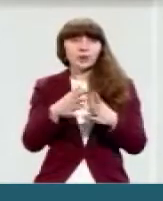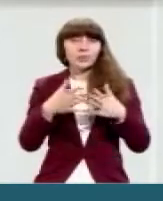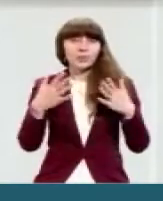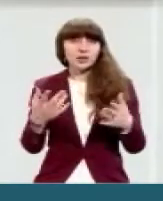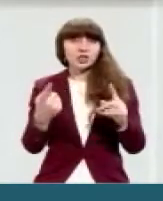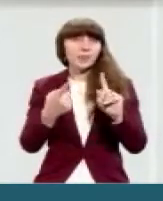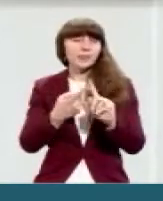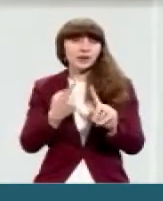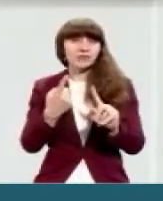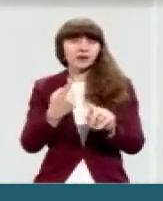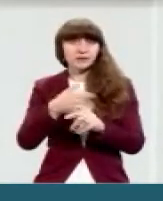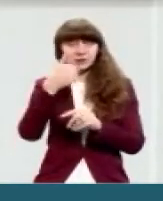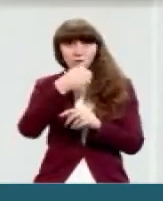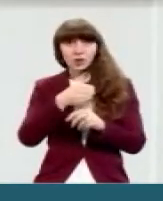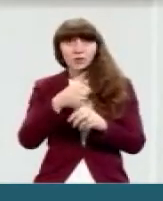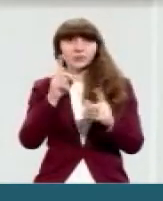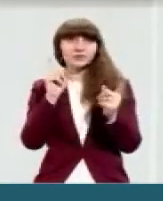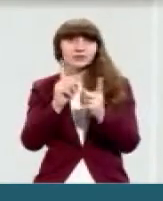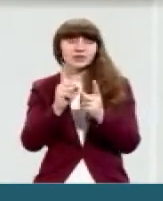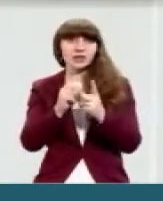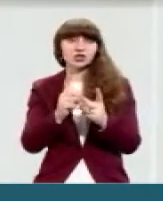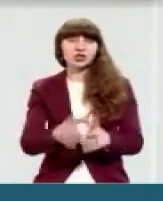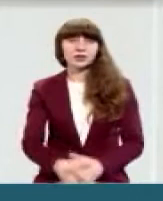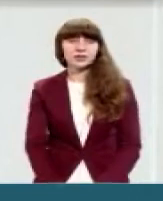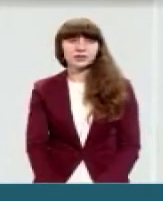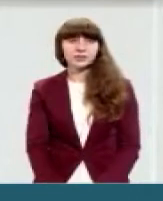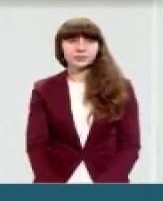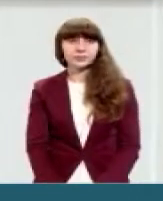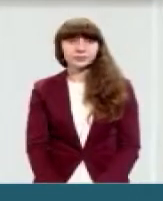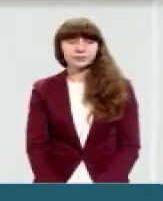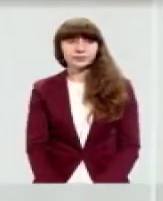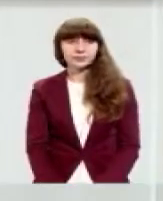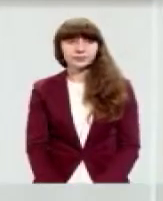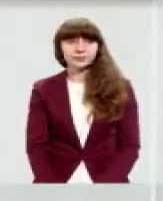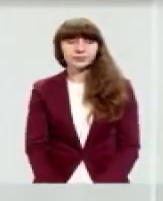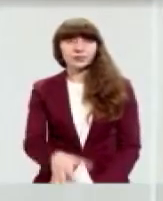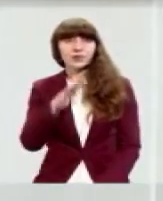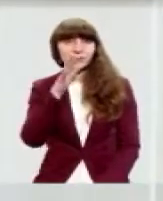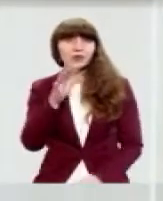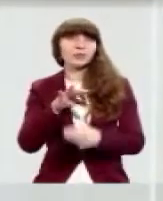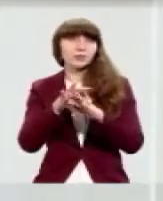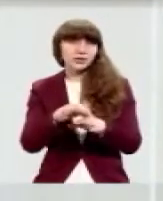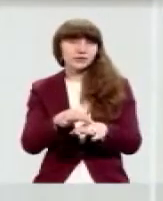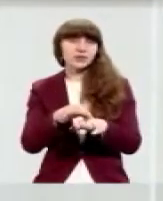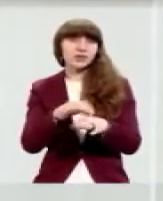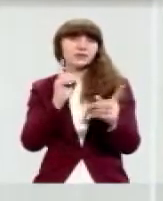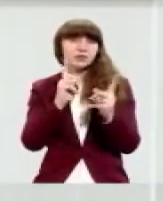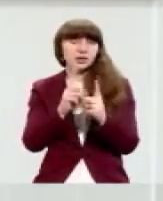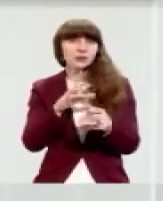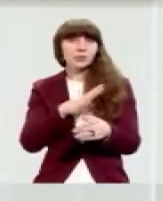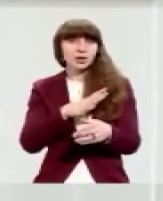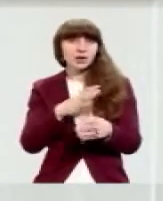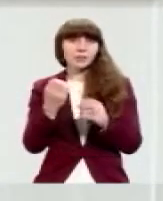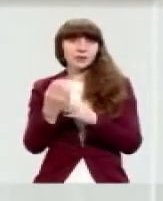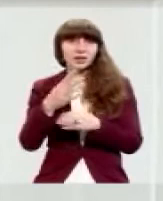Республики Казахстан по делам государственной службы сегодняшняя ярмарка госуслуг – это уникальное в своем роде мероприятие. Жәрмеңке өткізу барысында 15-ке жуық сұрақ